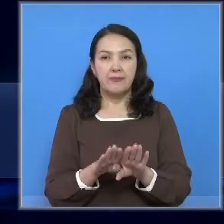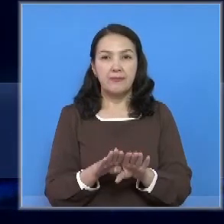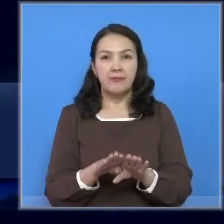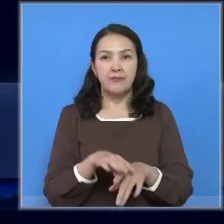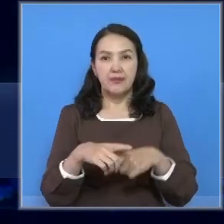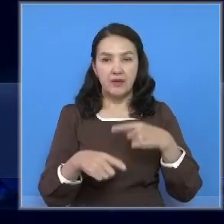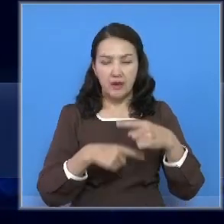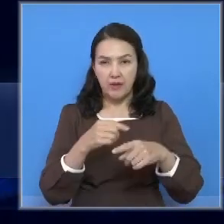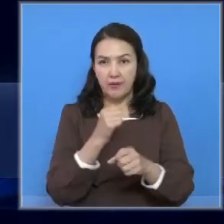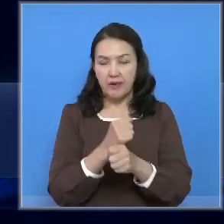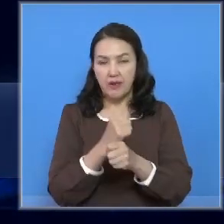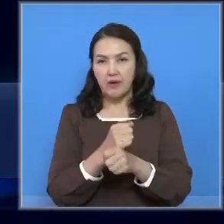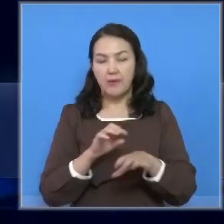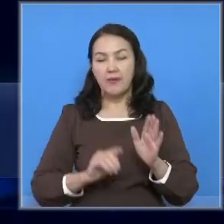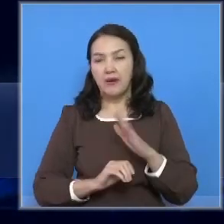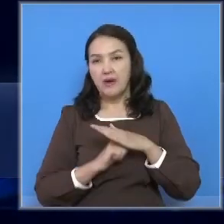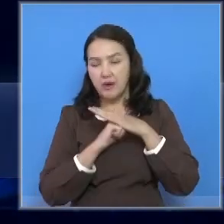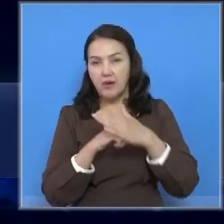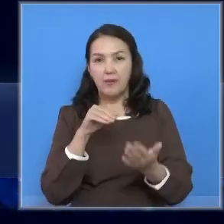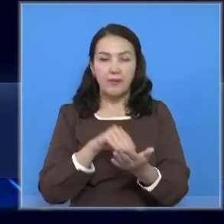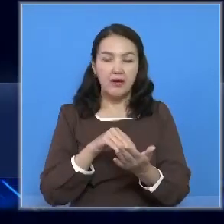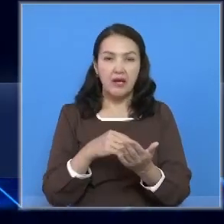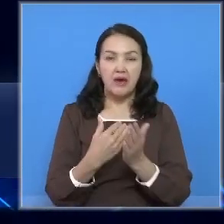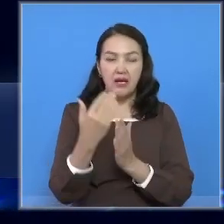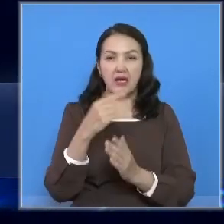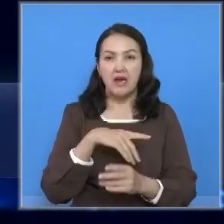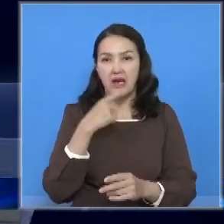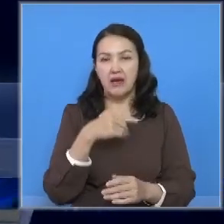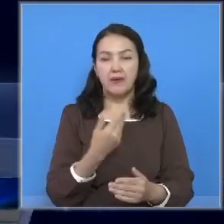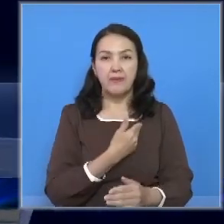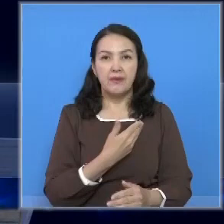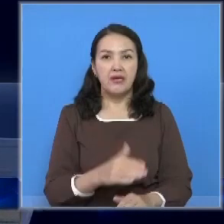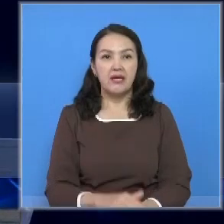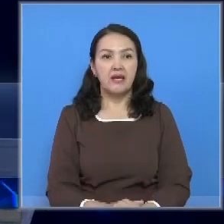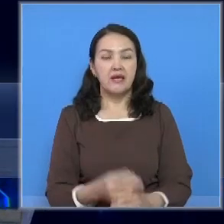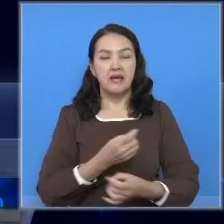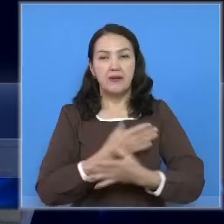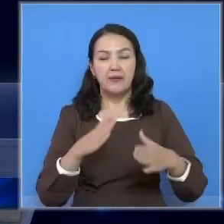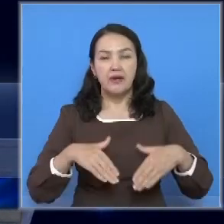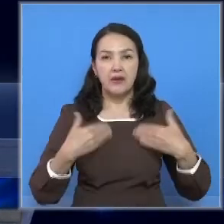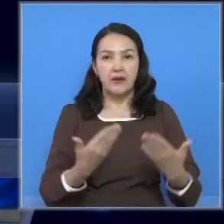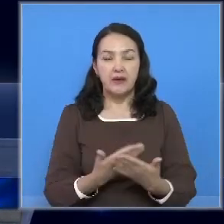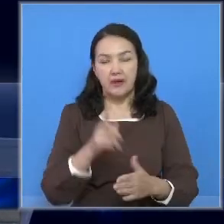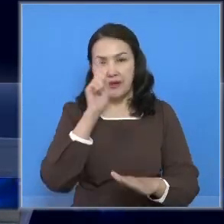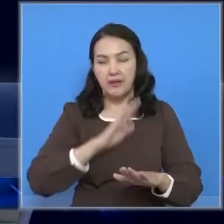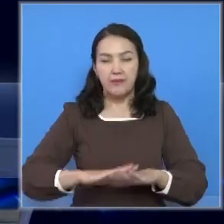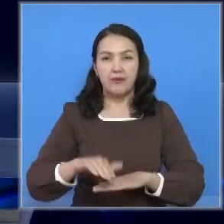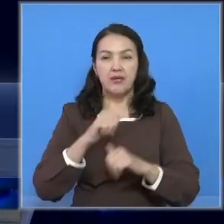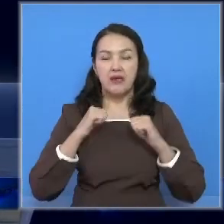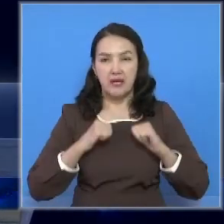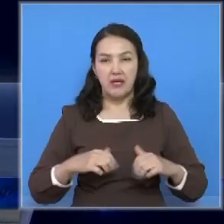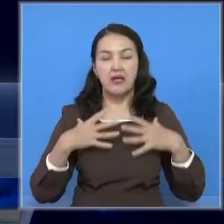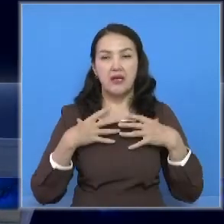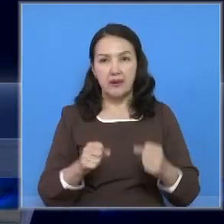атқарған ауқымды жұмысы мен айрықша орын жоғары бағаға лайық екендігін атап өткім келеді. Мерейлі мерекелеріңіз құтты болсын. Еліміз аман, жұртымыз тыныш